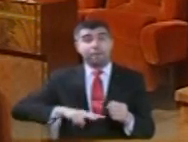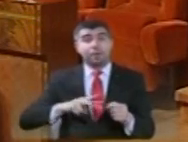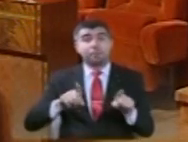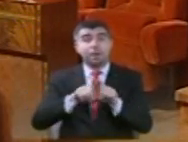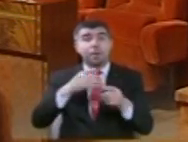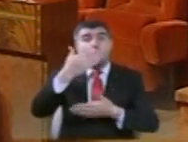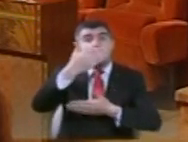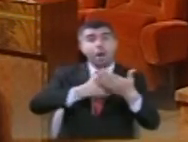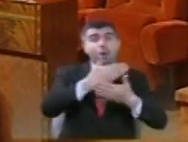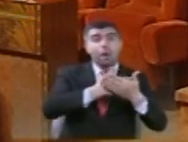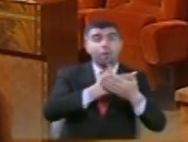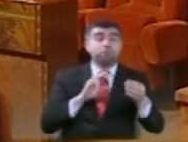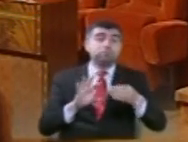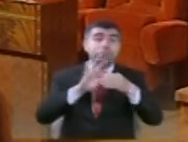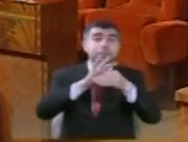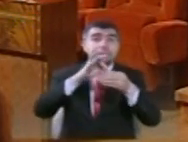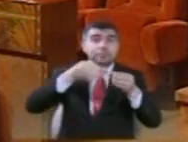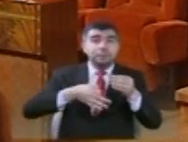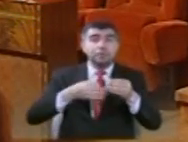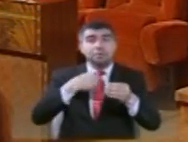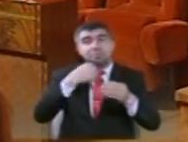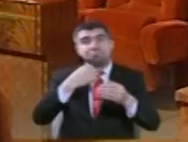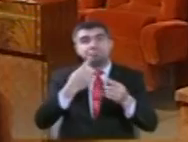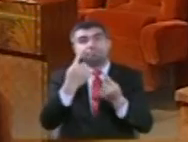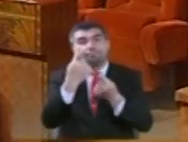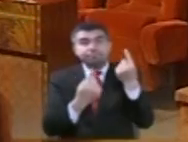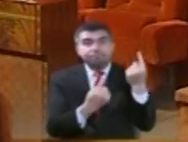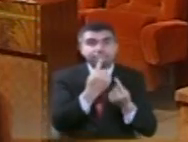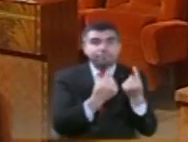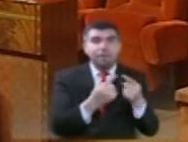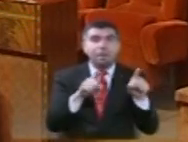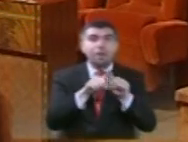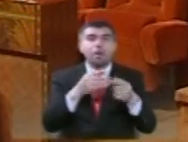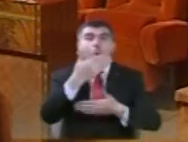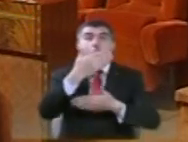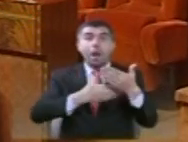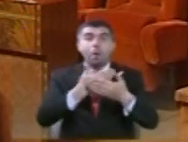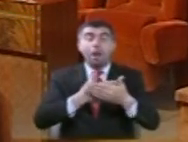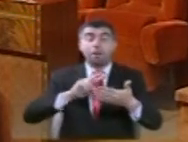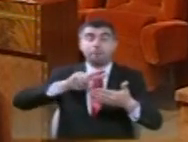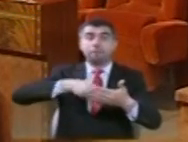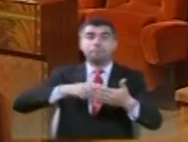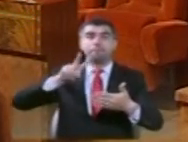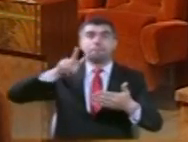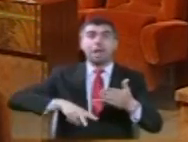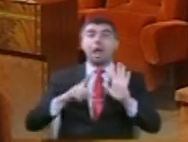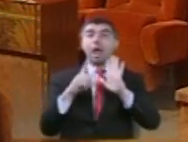المذكرات الوزارية ديالكم. لذلك حنا كنقترحوا لكم السيد الوزير أنكم تعملوا على تحويل المذكرات إلى قرارات إلزامية